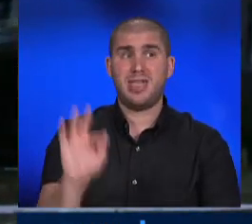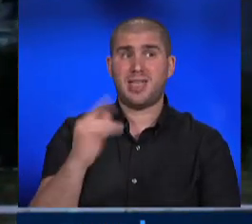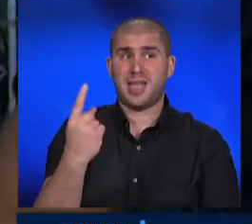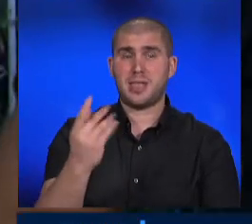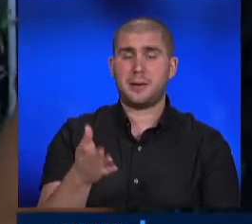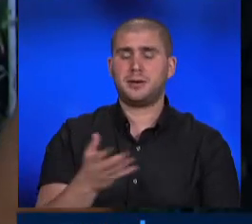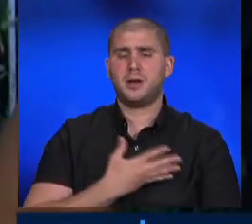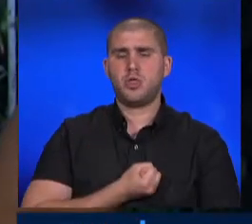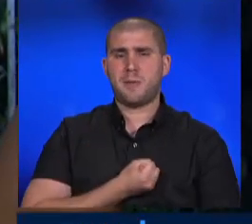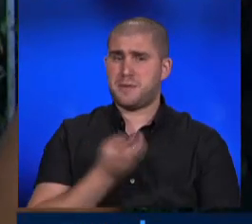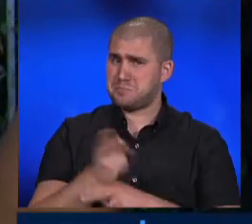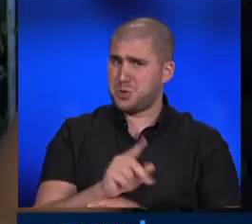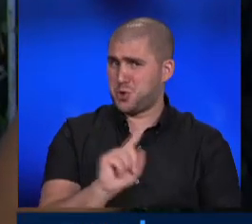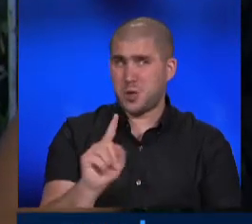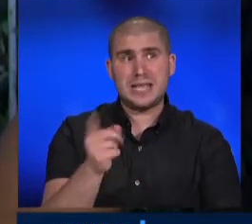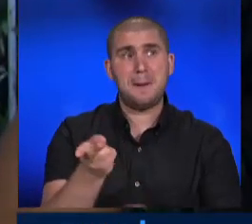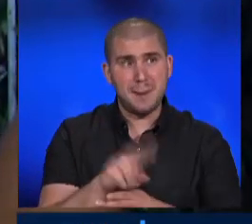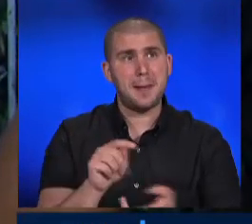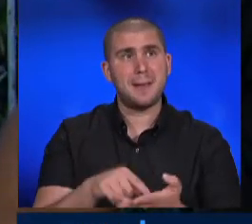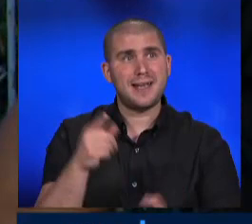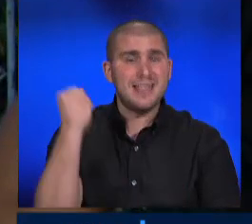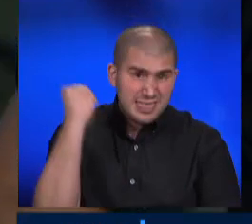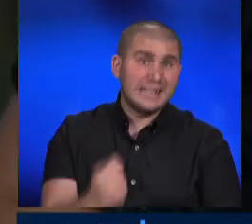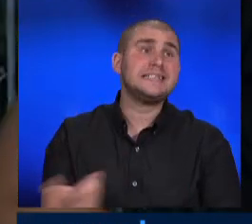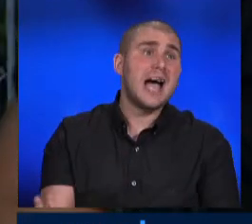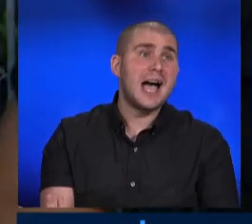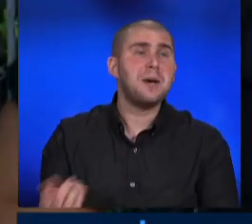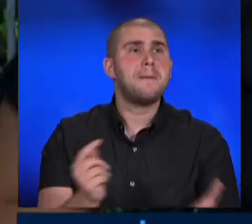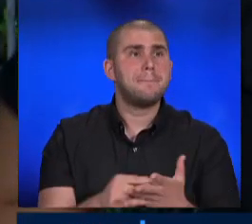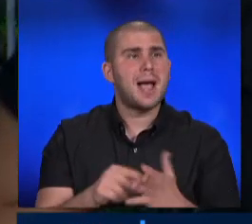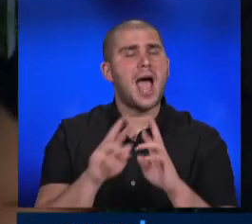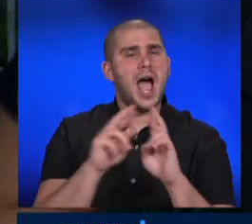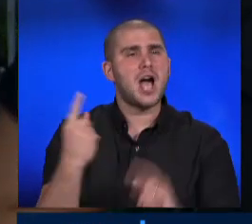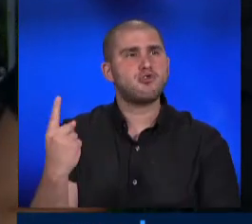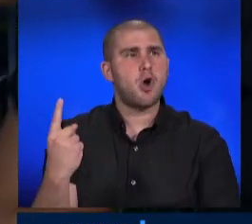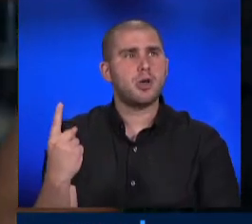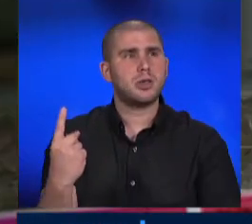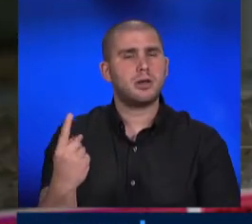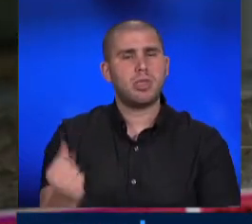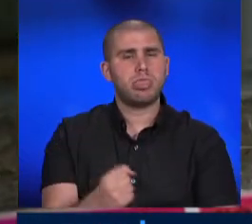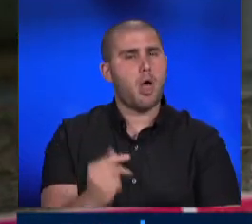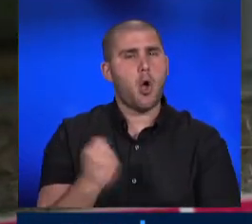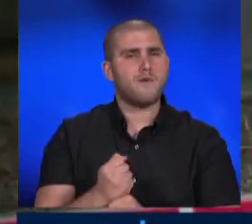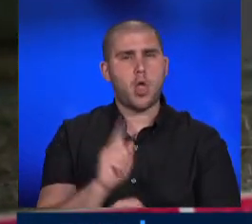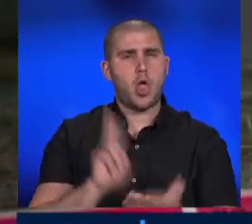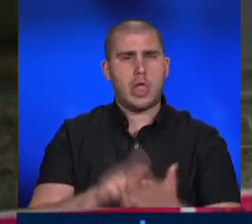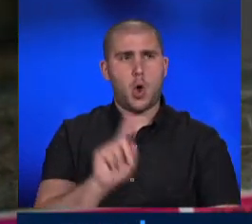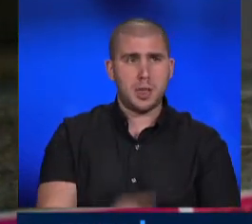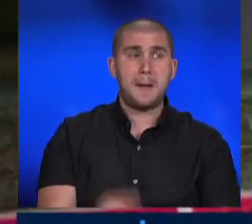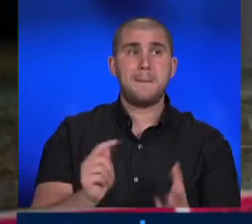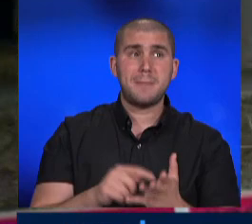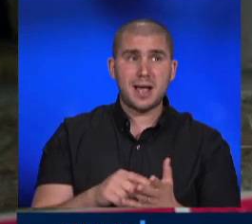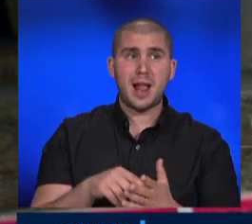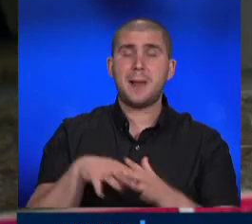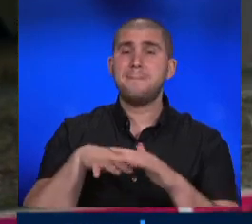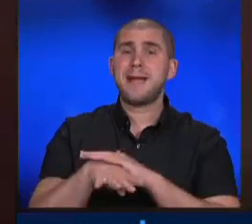מדום לב, היא מתה כי היא נרצחה, כי הרשויות לא עובדות בצורה נכונה, כי